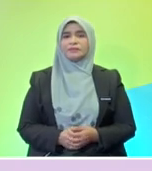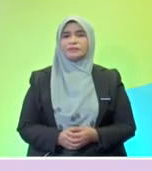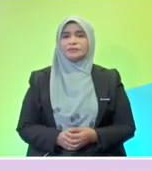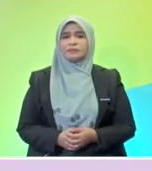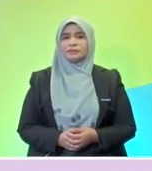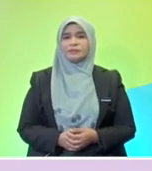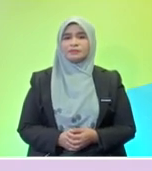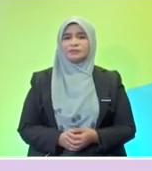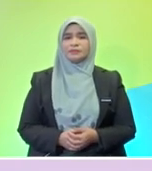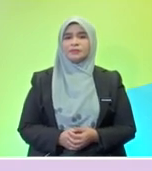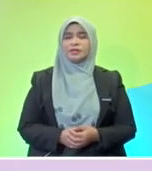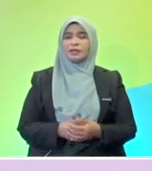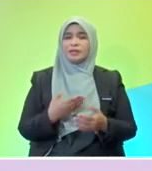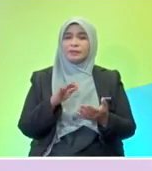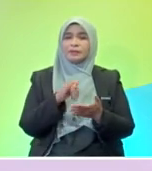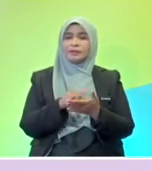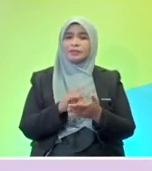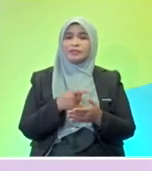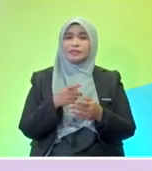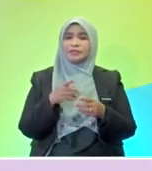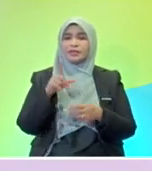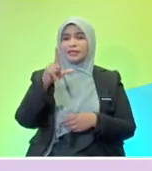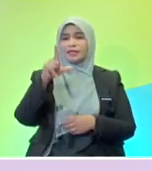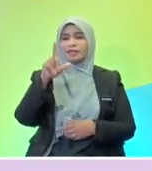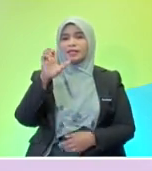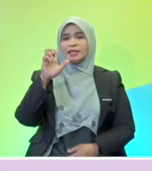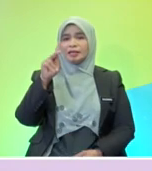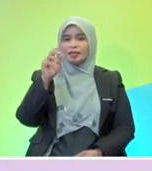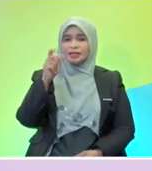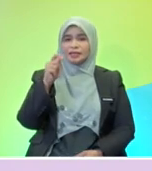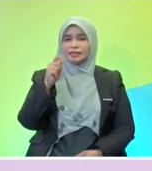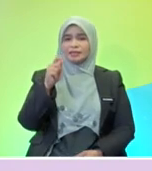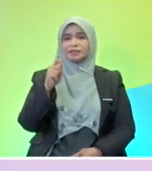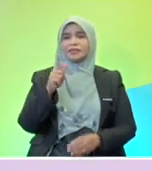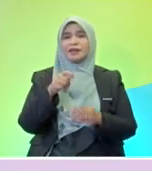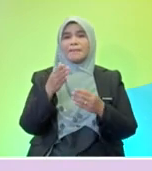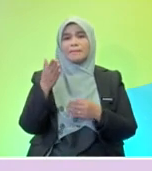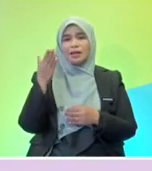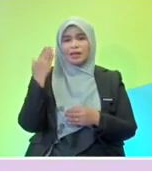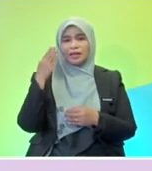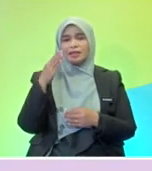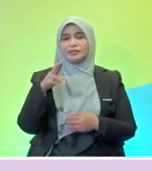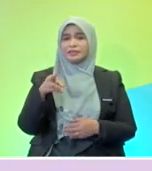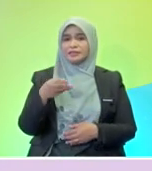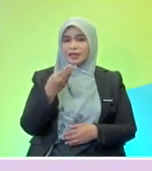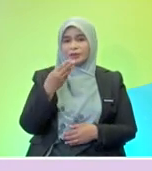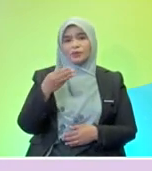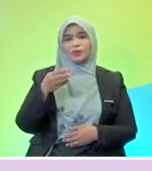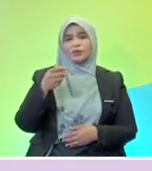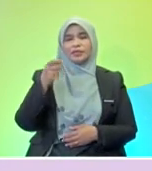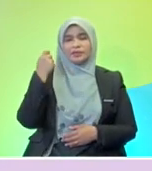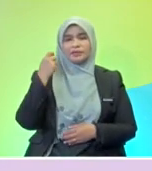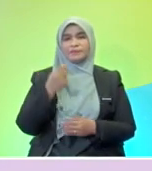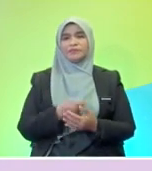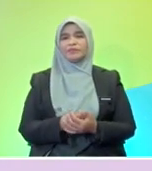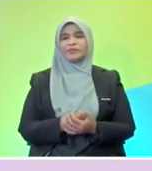Okey. Kemudian kita lekat sahaja dia dekat belakang senduk tadi. Oh, belakang senduk. Letak macam